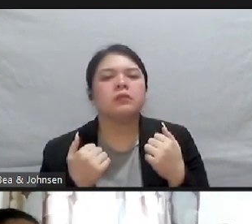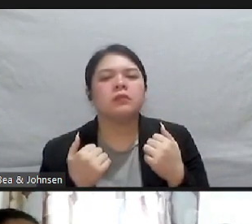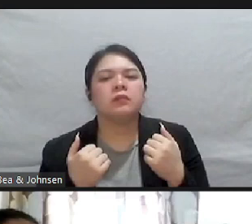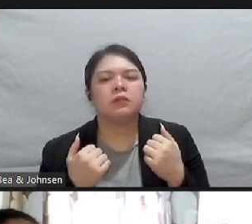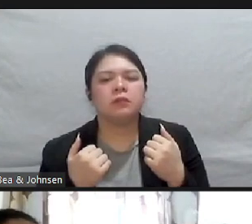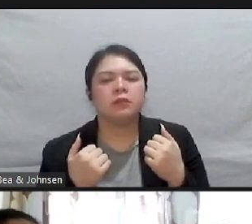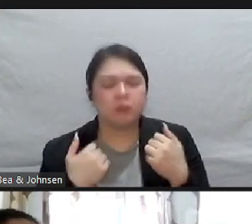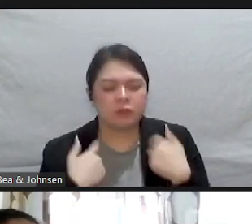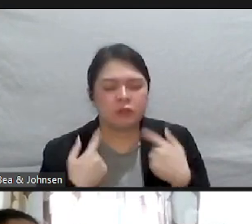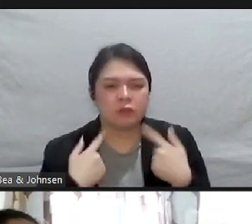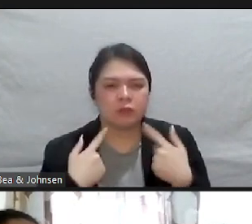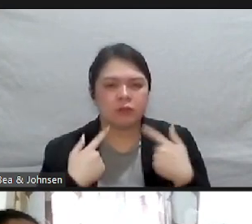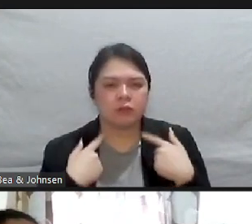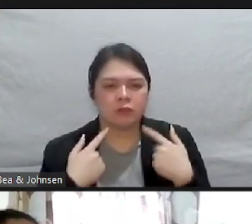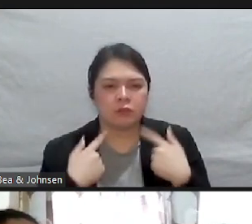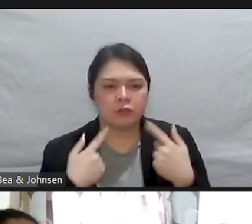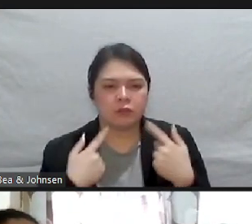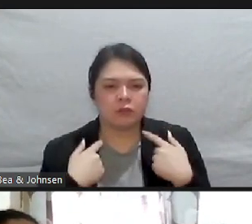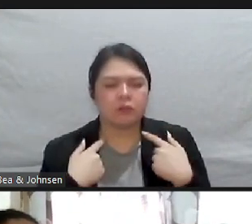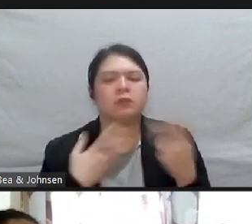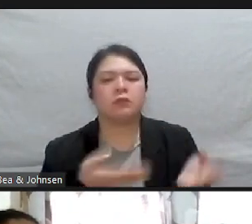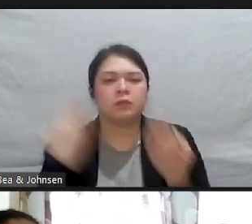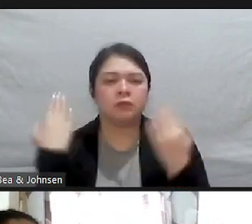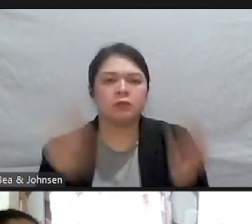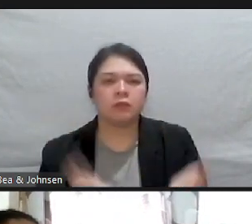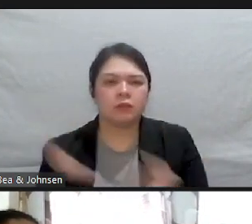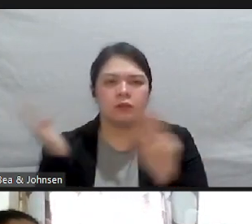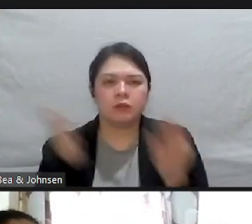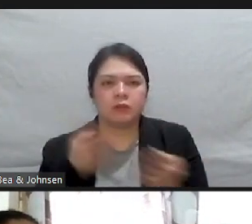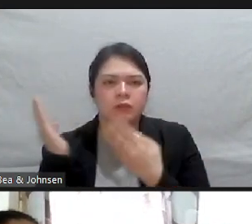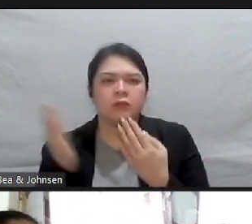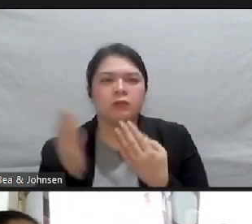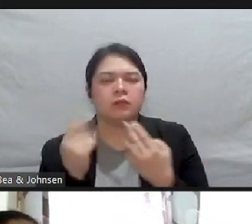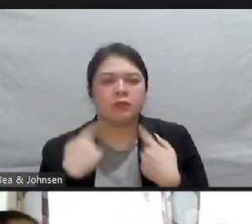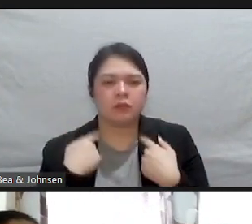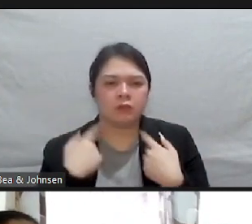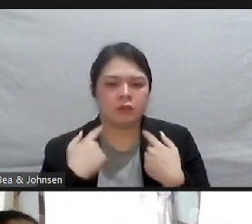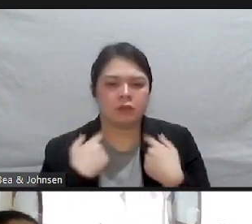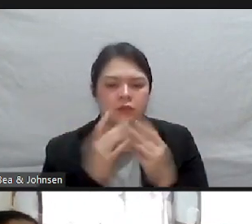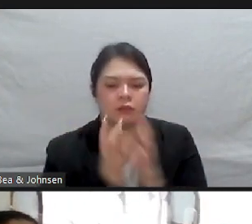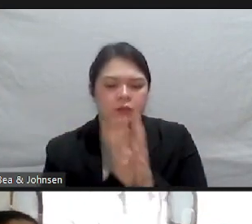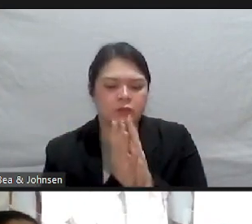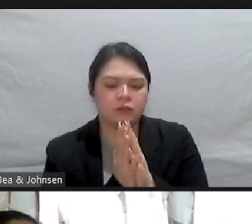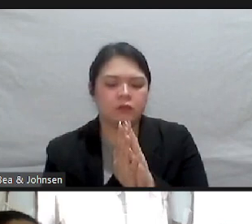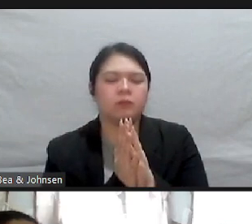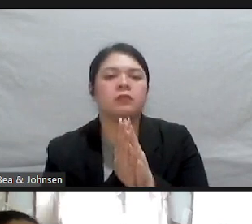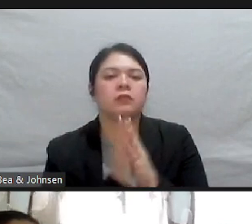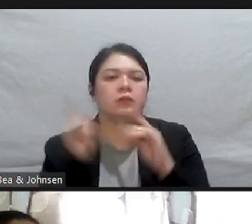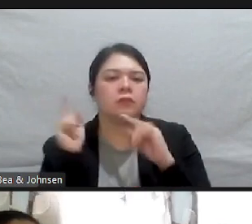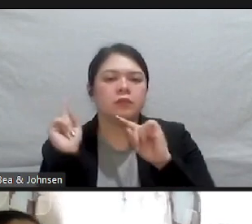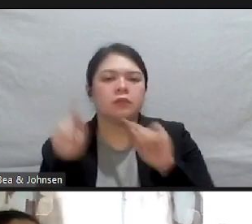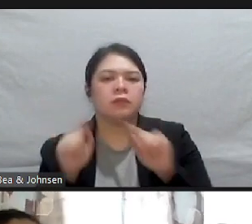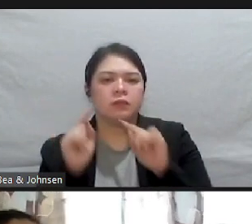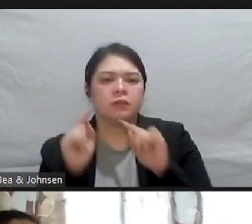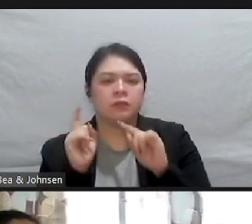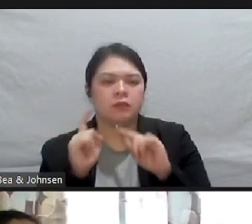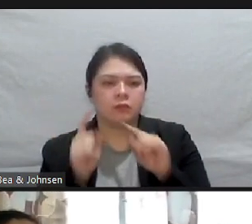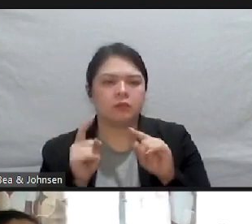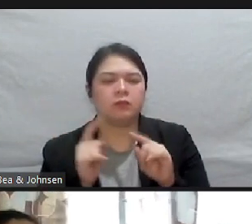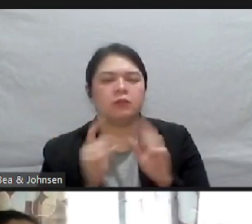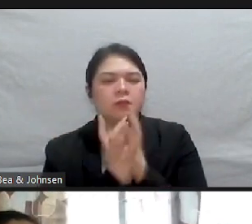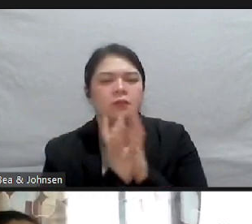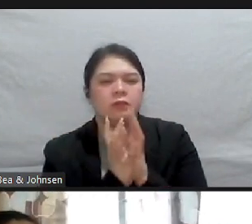doon, dinadala na niya yung anak niya, ano? Kita mo yung anak niya, dinadala niya sa komunidad at pumupunta siya sa ibang dumagat community